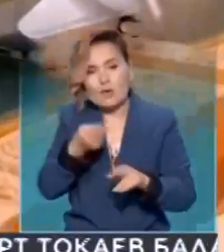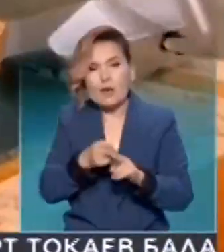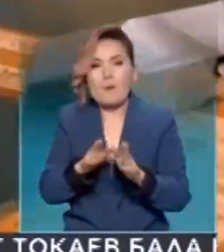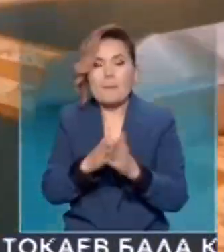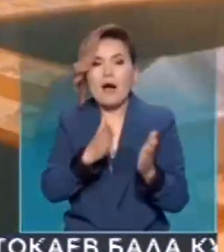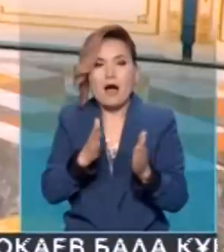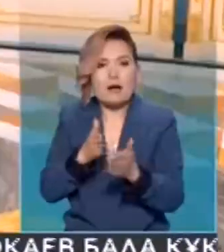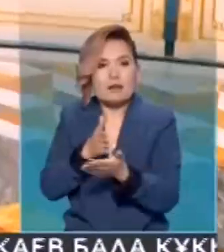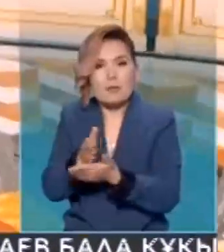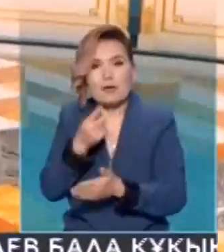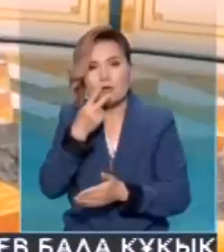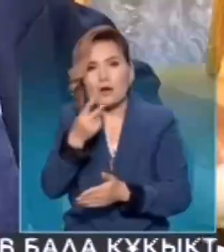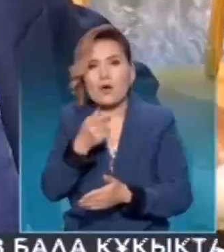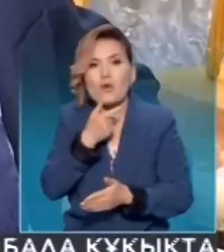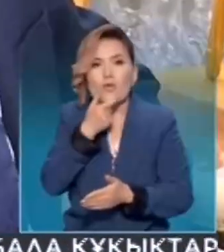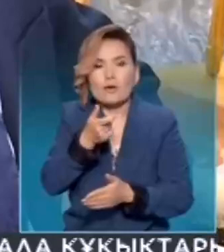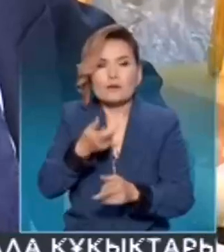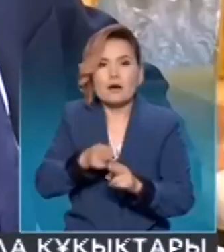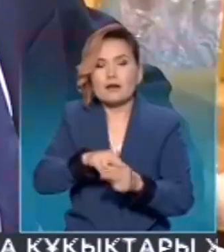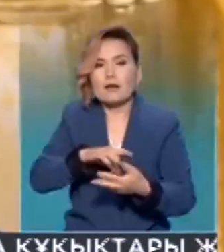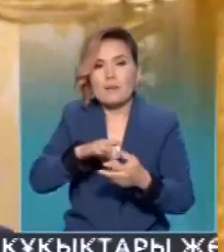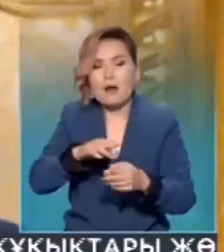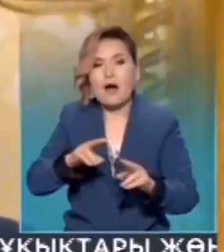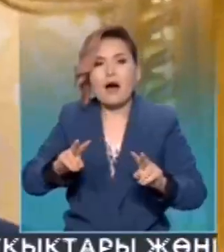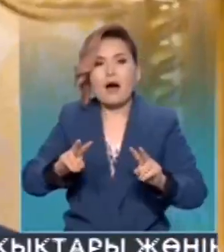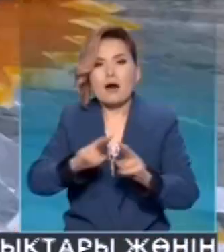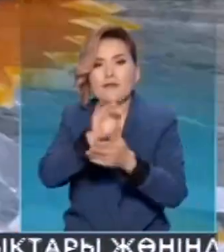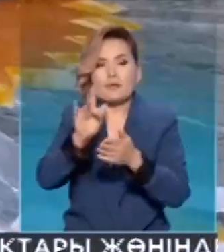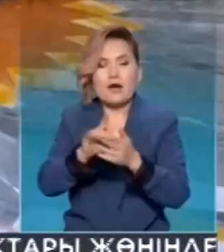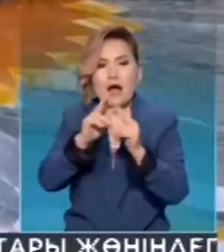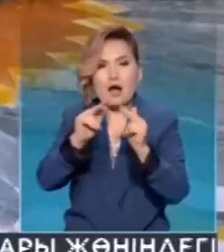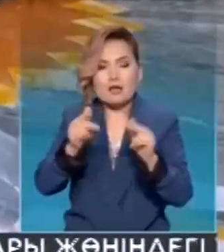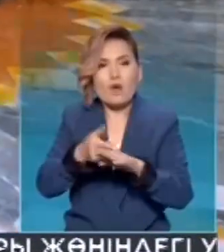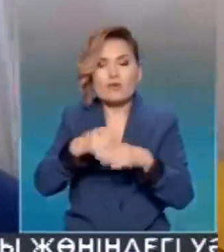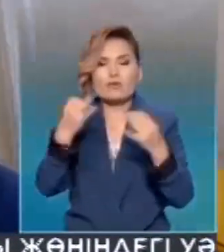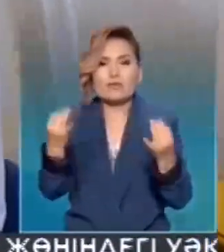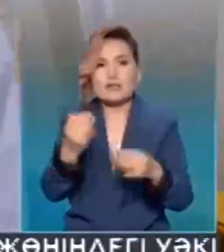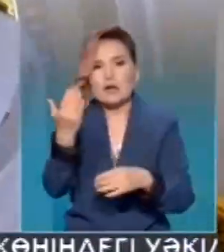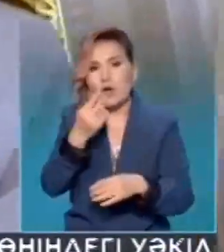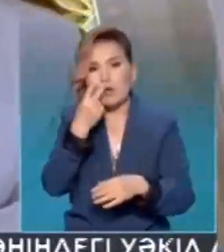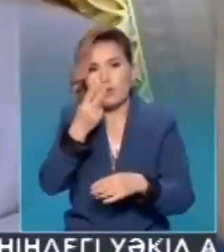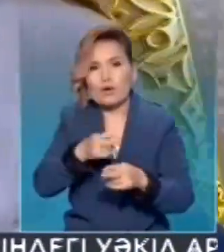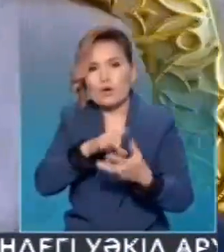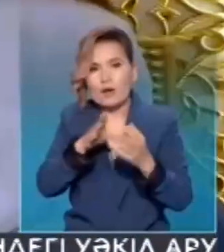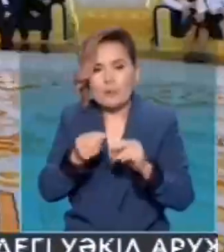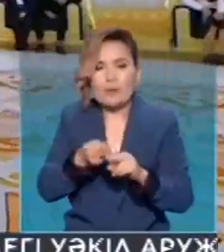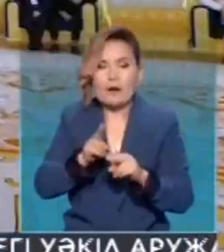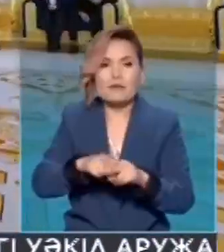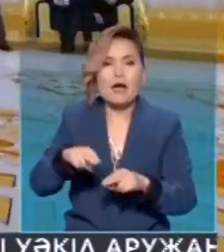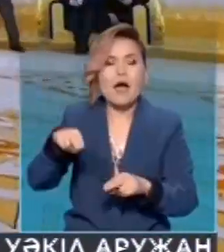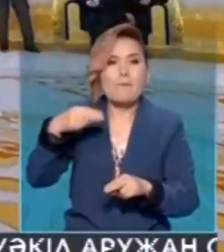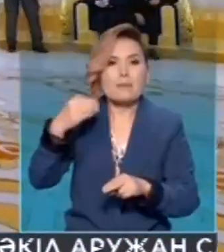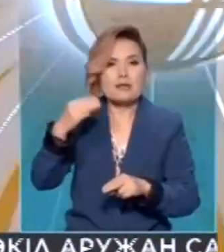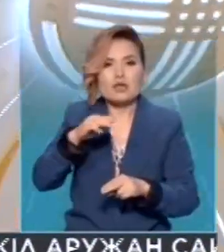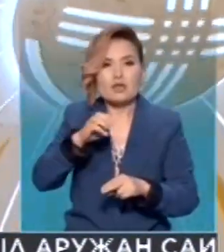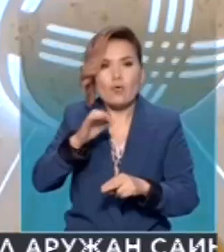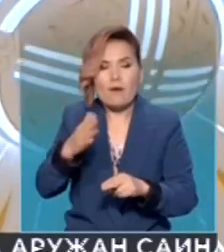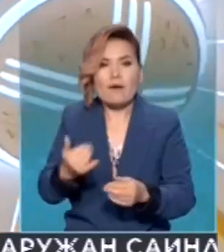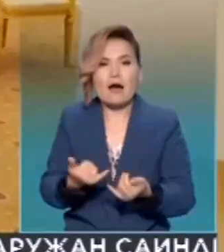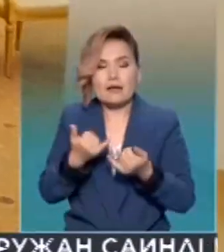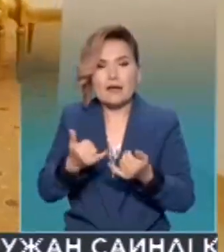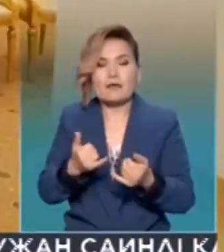кітапхананы аралады. Бұдан бөлек еліміздің бас ғимараты туралы қызықты деректермен танысты. Шақырылғандар арасында президент Қасым-Жомарт